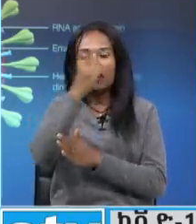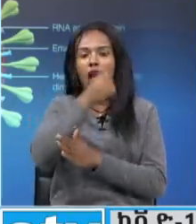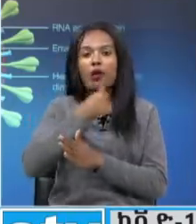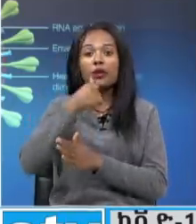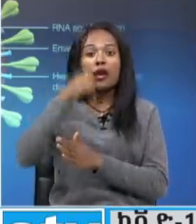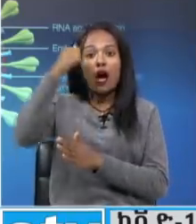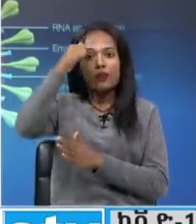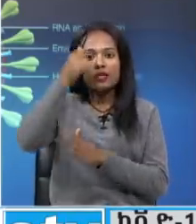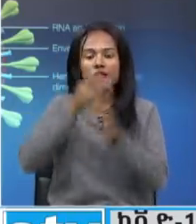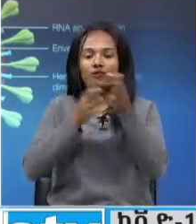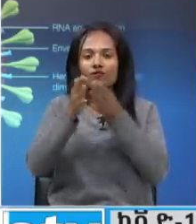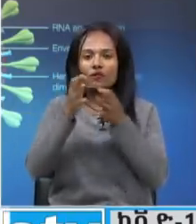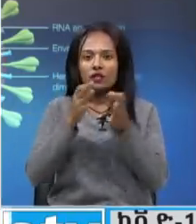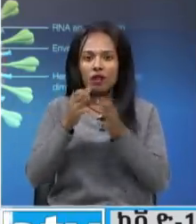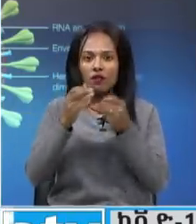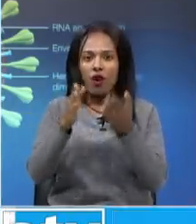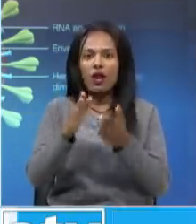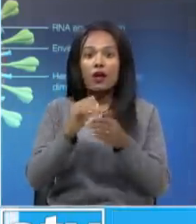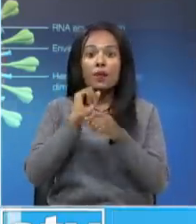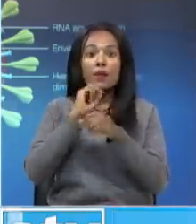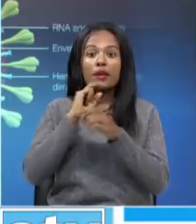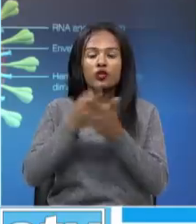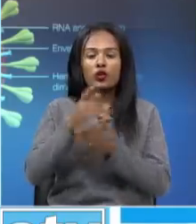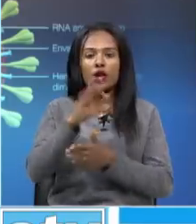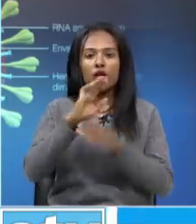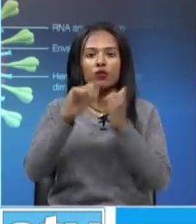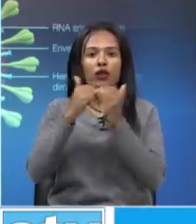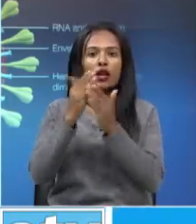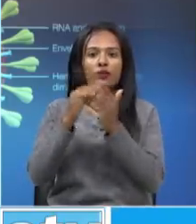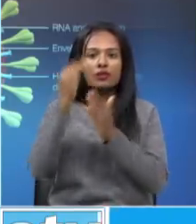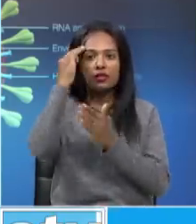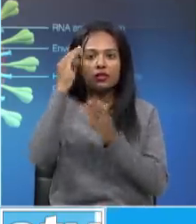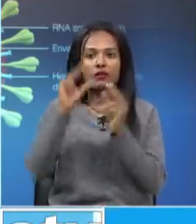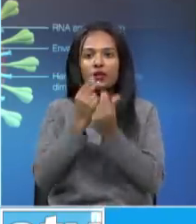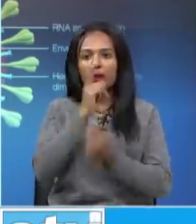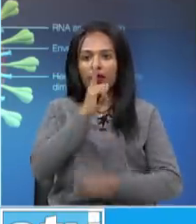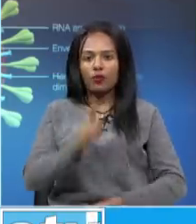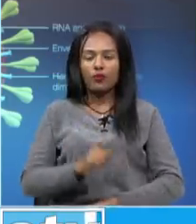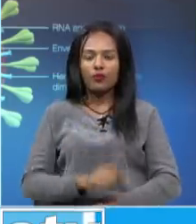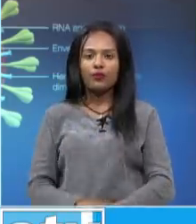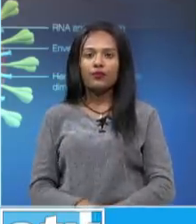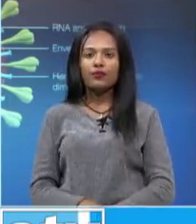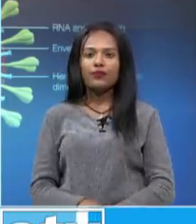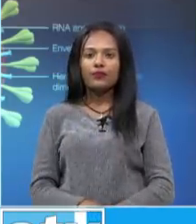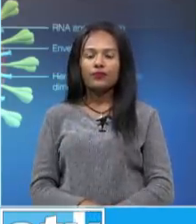መልእክት አስተላልፈዋል። መረጃውን ያገኘ ነው ከጠቅላይ ሚኒስትር ጽህፈት ቤት ነው።